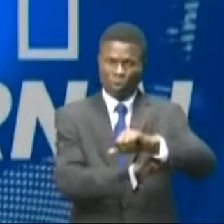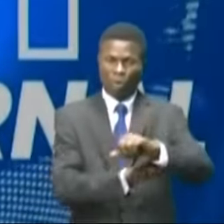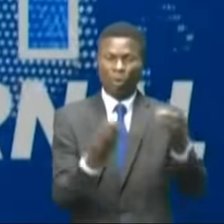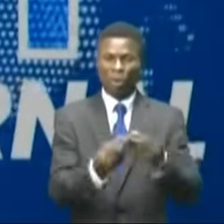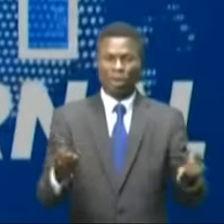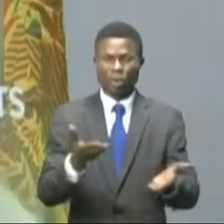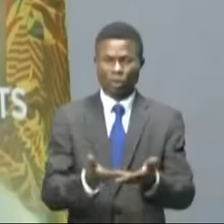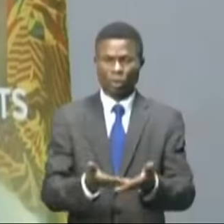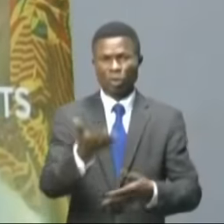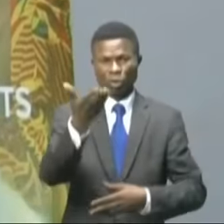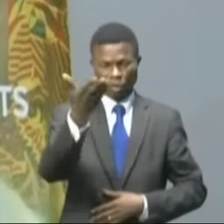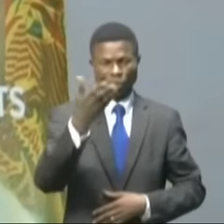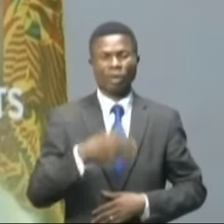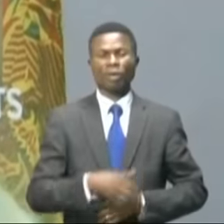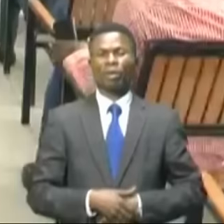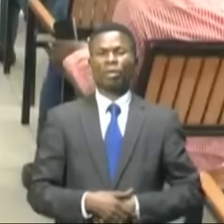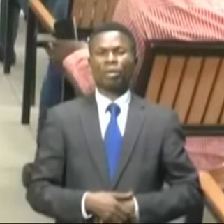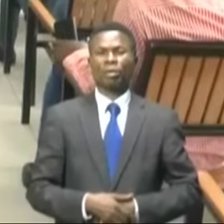solutions.